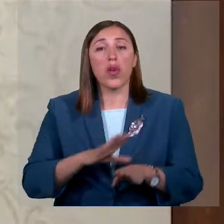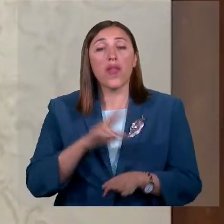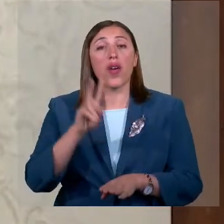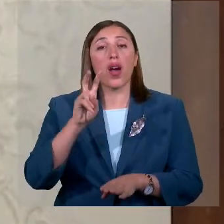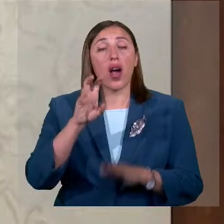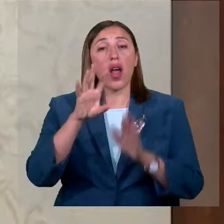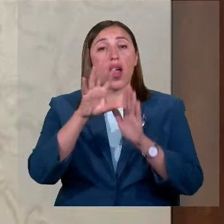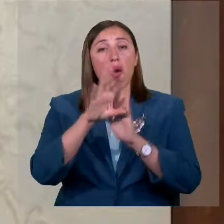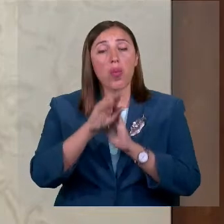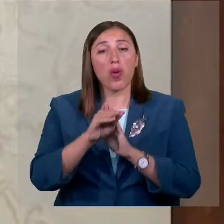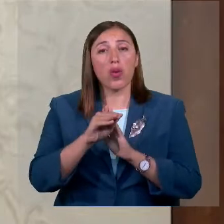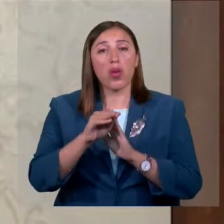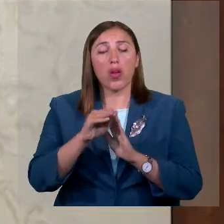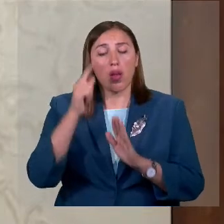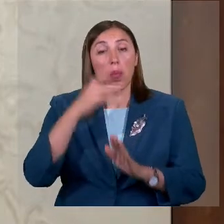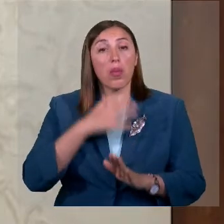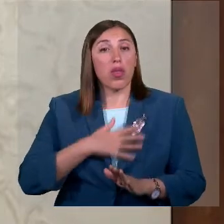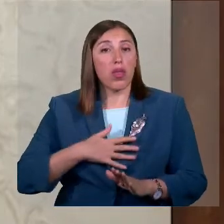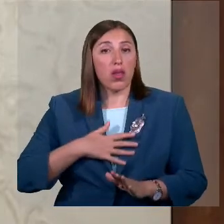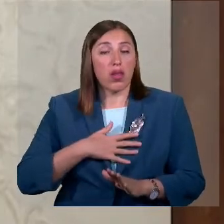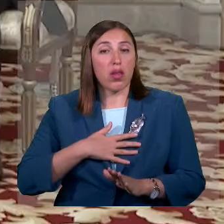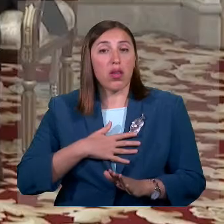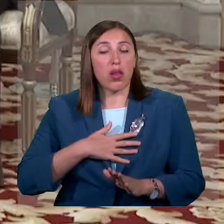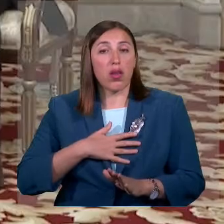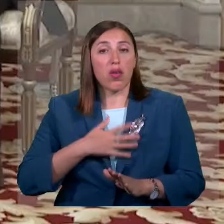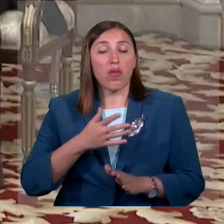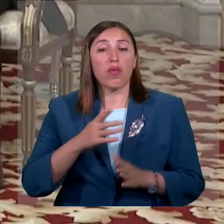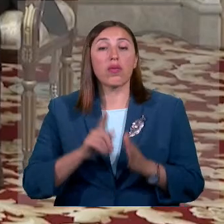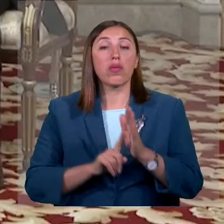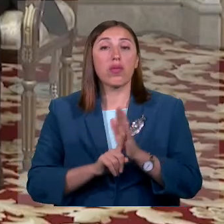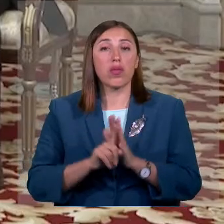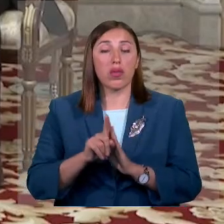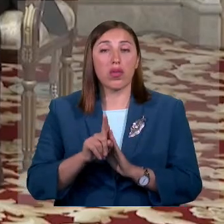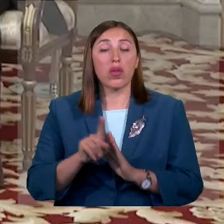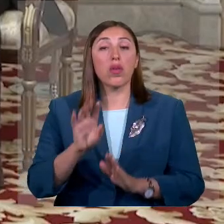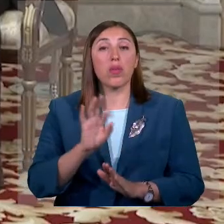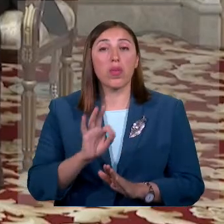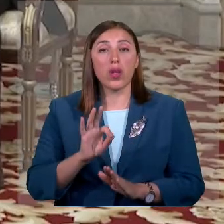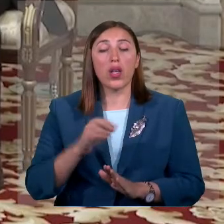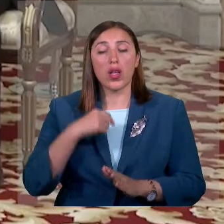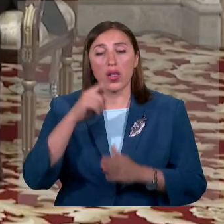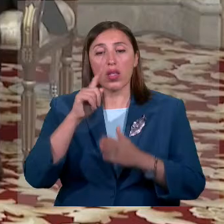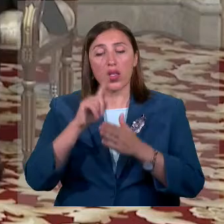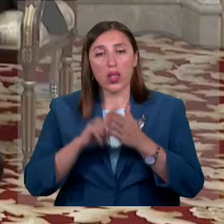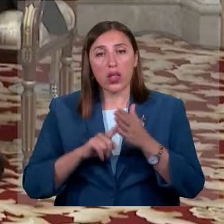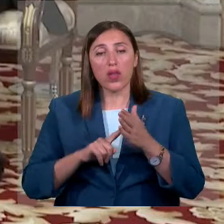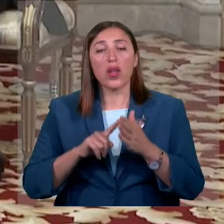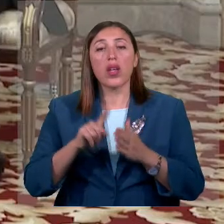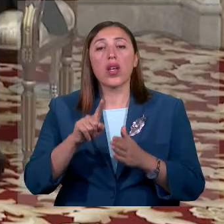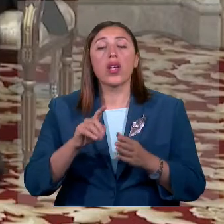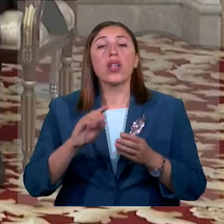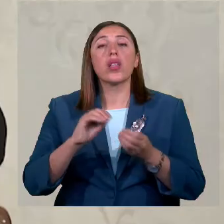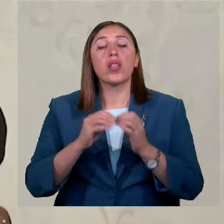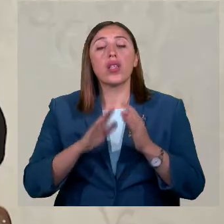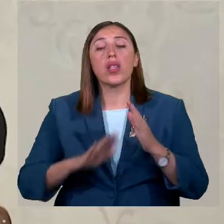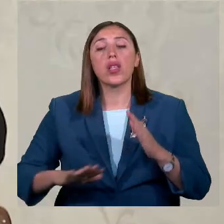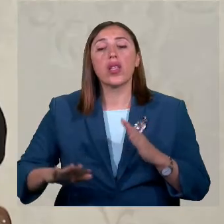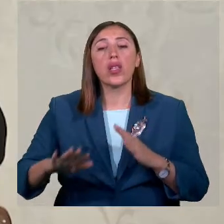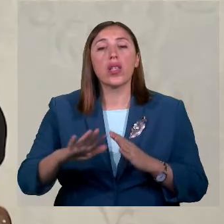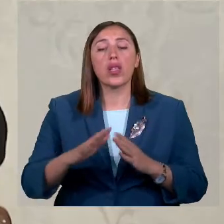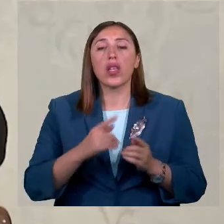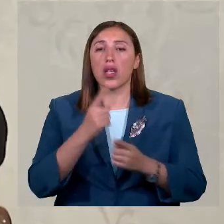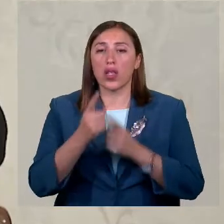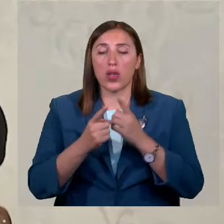Լեռնային Ղարաբաղում լուրջ մտավախություններ կան այս առիթով։ Եվ ես հույս ունեմ, որ մեզ կհաջողվի քննարկել տարածաշրջանային անվտանգության